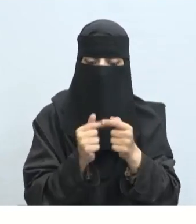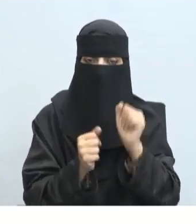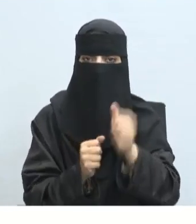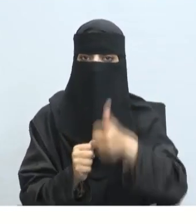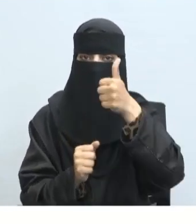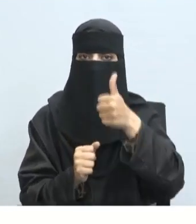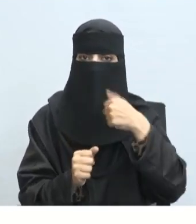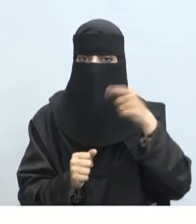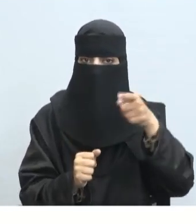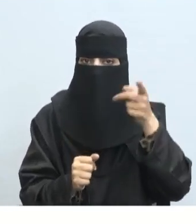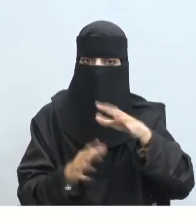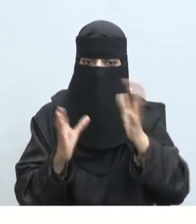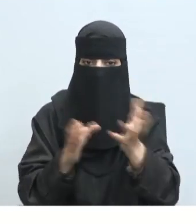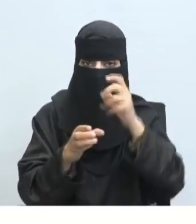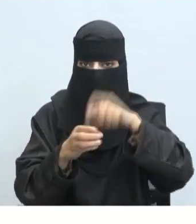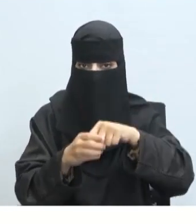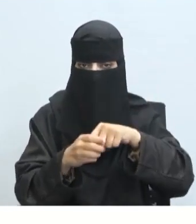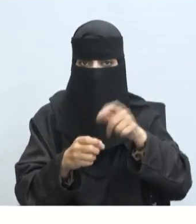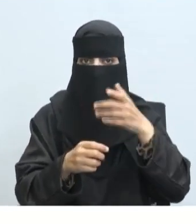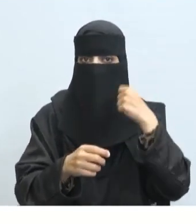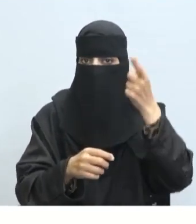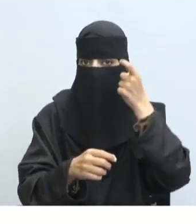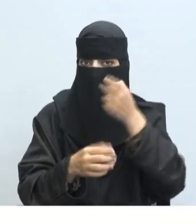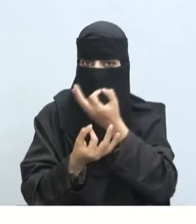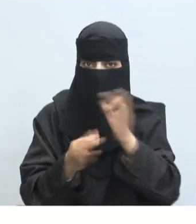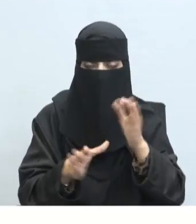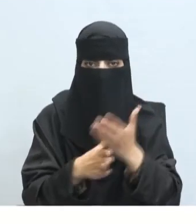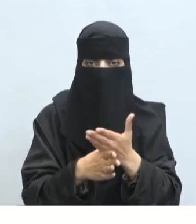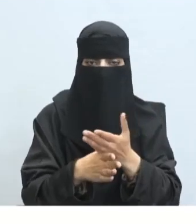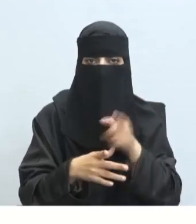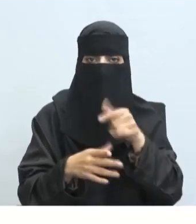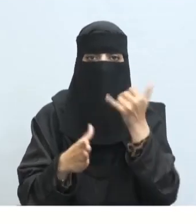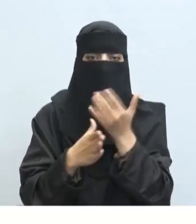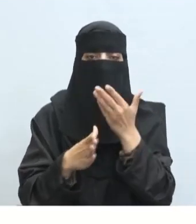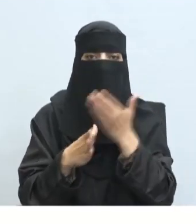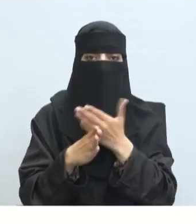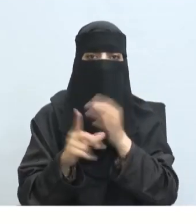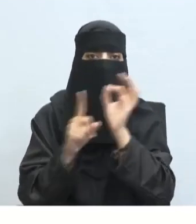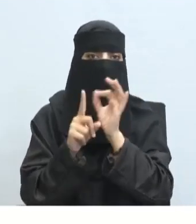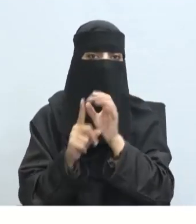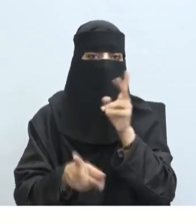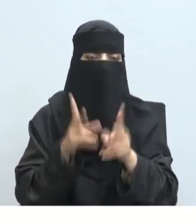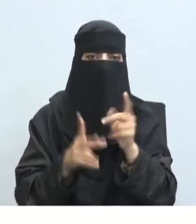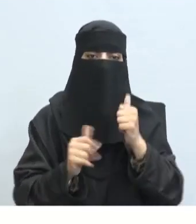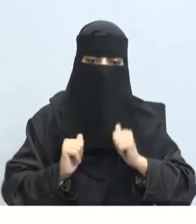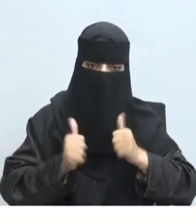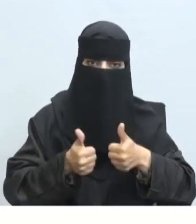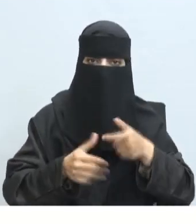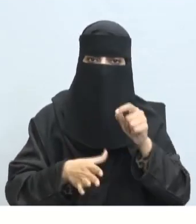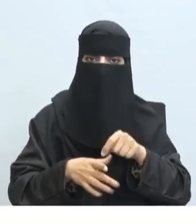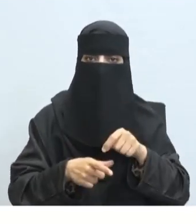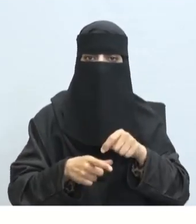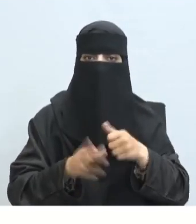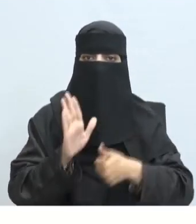للنجاح كلما كان الفريق لديه فهم لغرض الفعاليه واهدافها كلما ساهم بالتاكيد كما